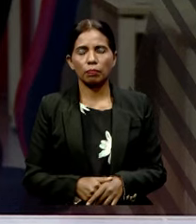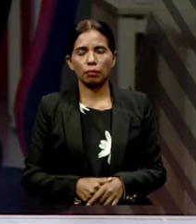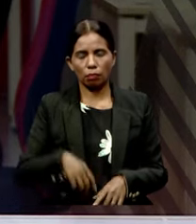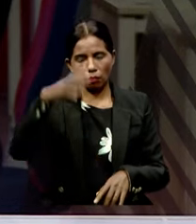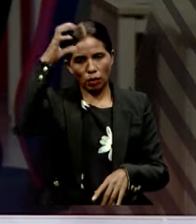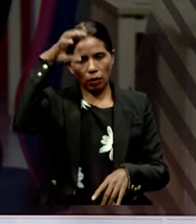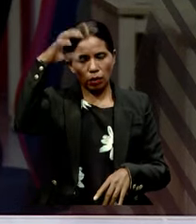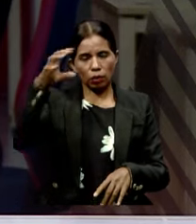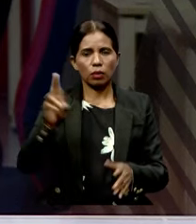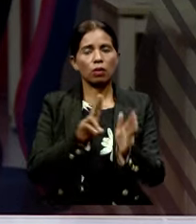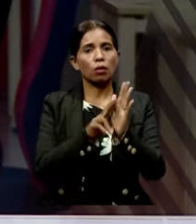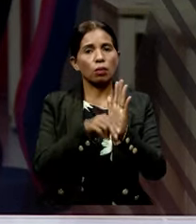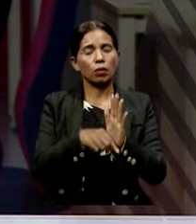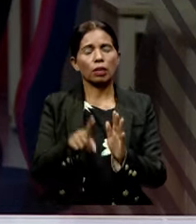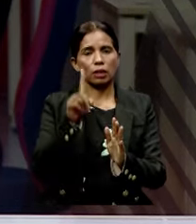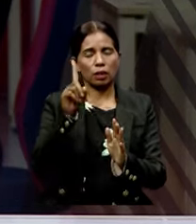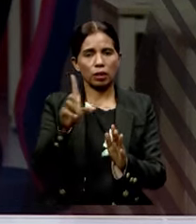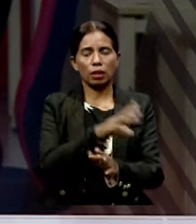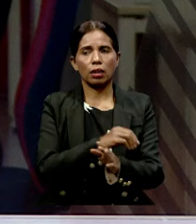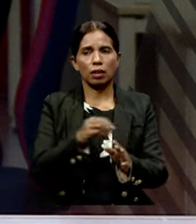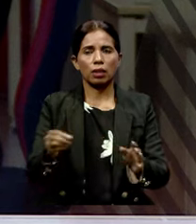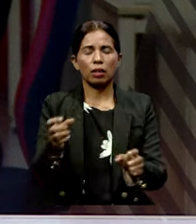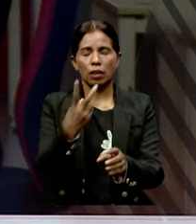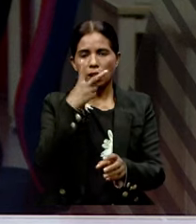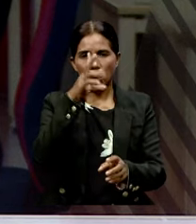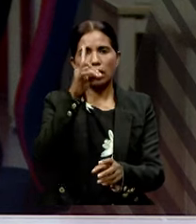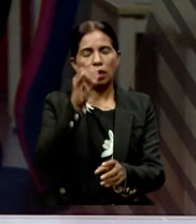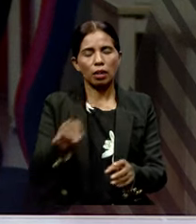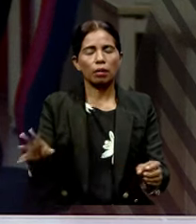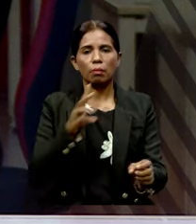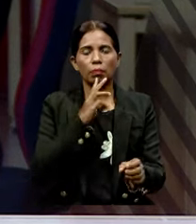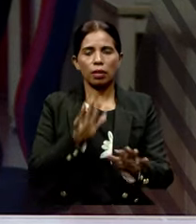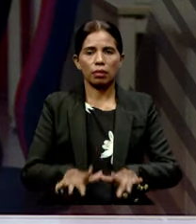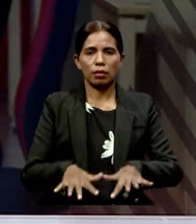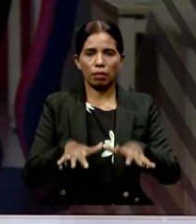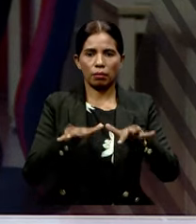Kemudian tahu Kwaze Oresida Racing, Hobang Capital Dili.